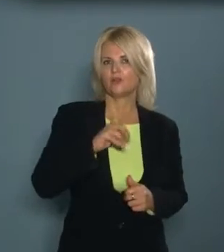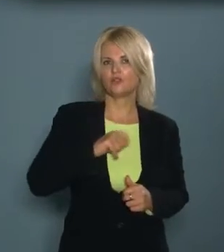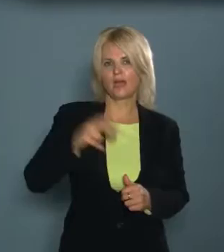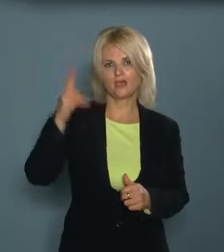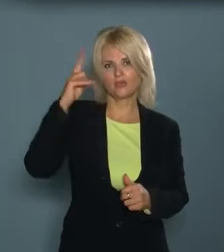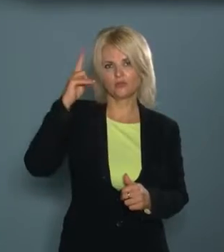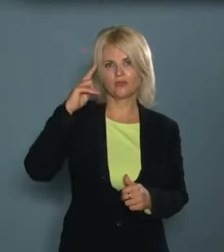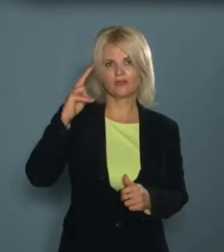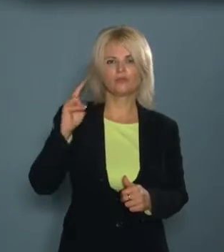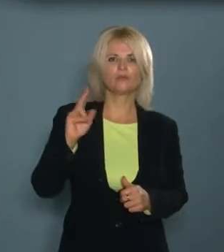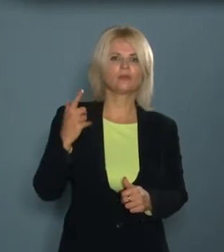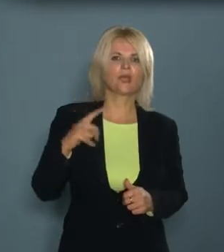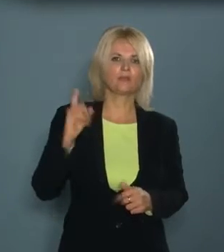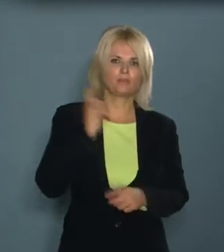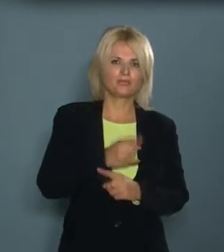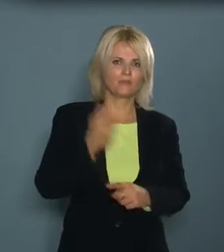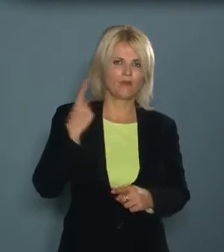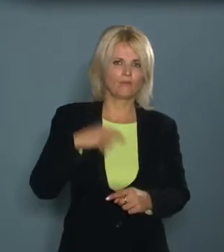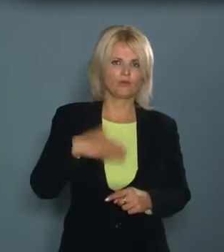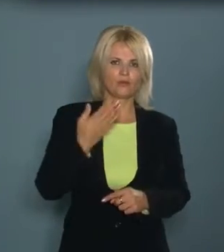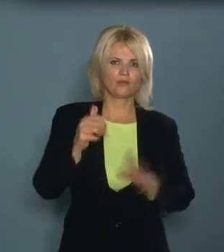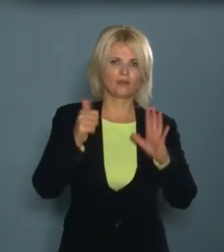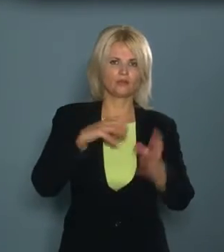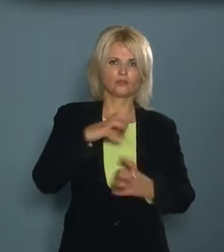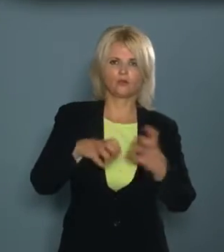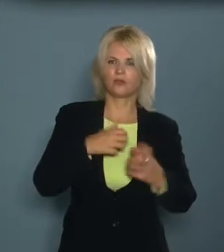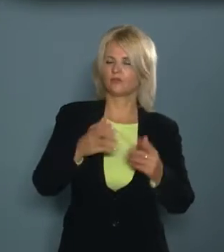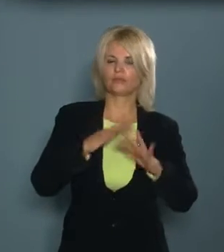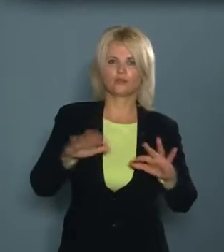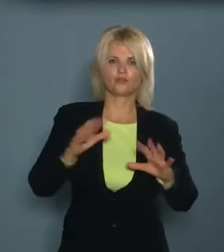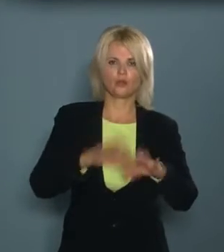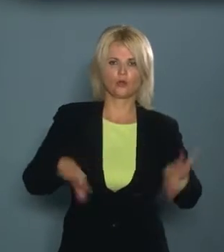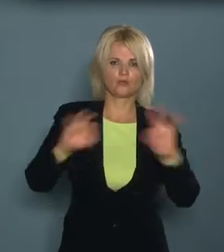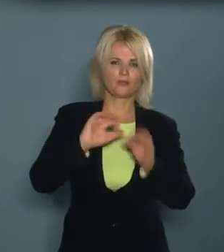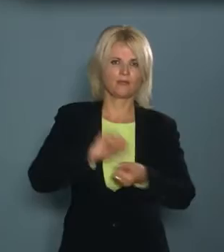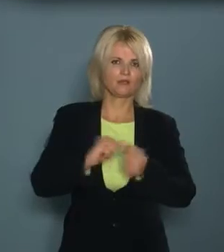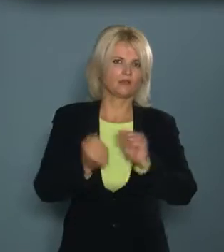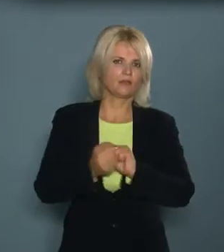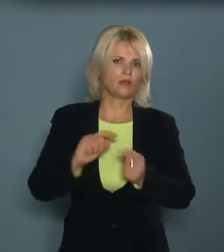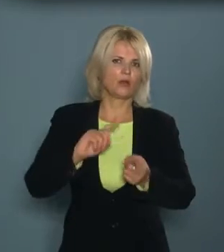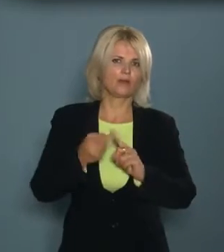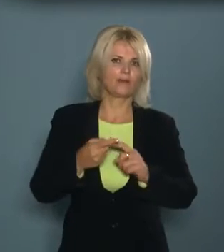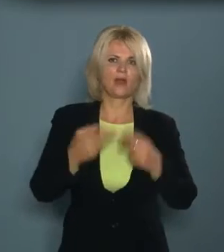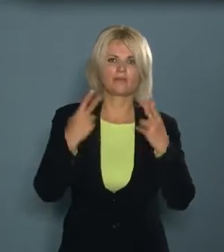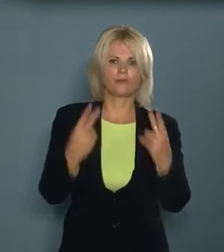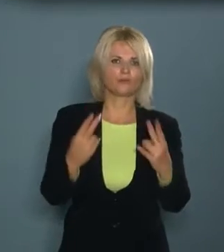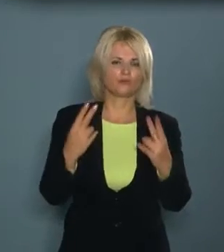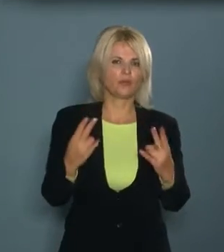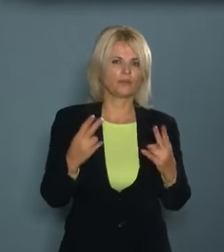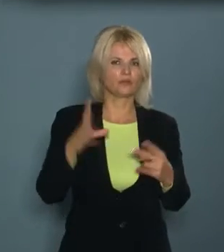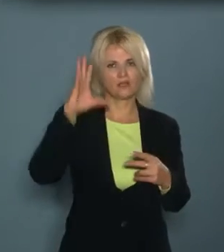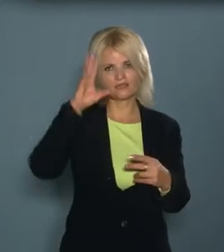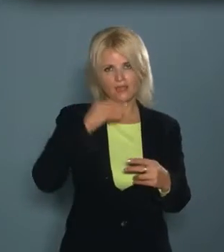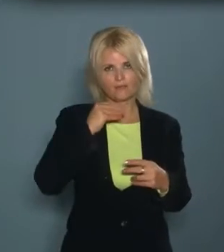bízva. Mert az 1956-os forradalom nem csak az országot alakította át, hanem talán a legfontosabbat.